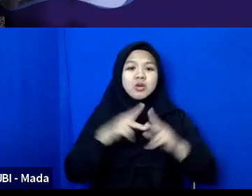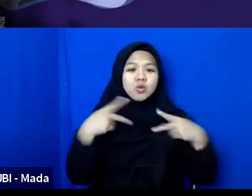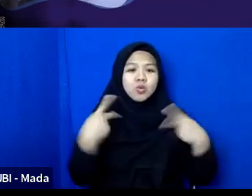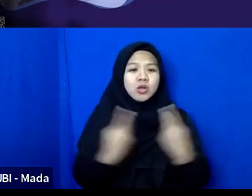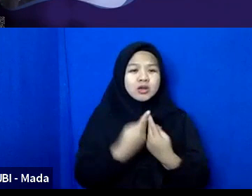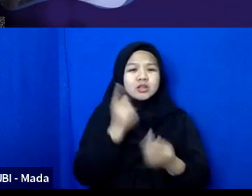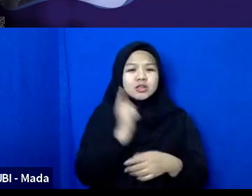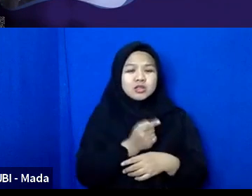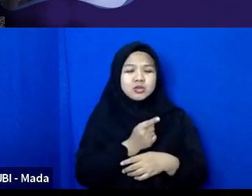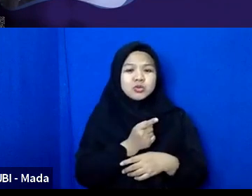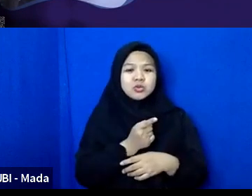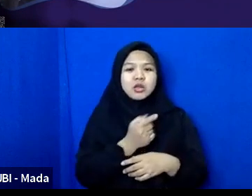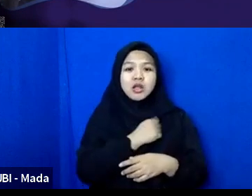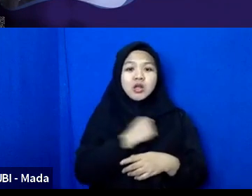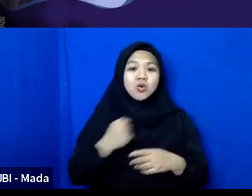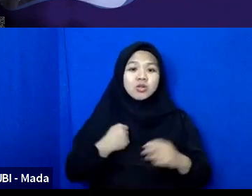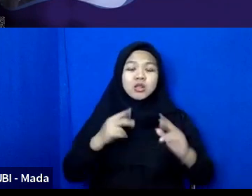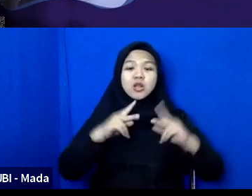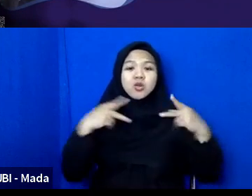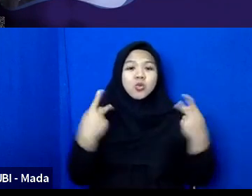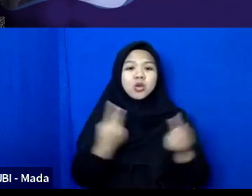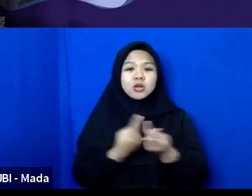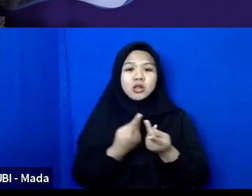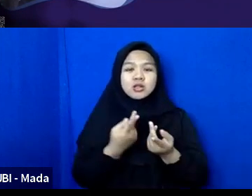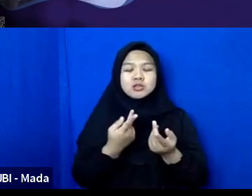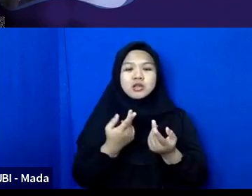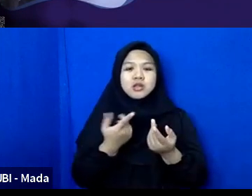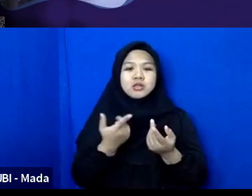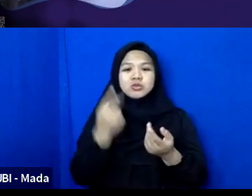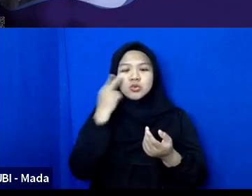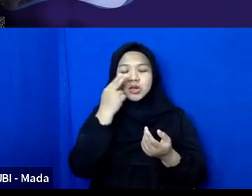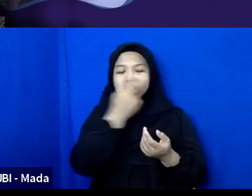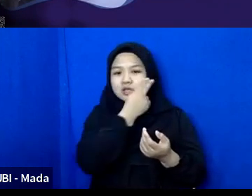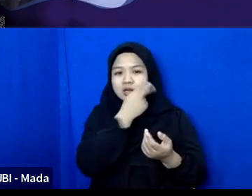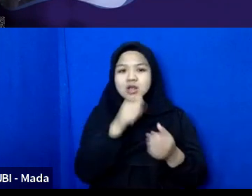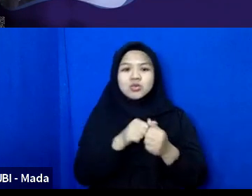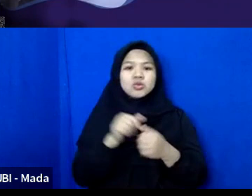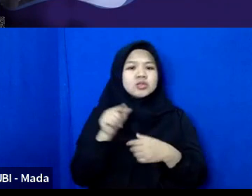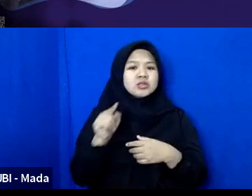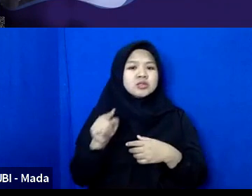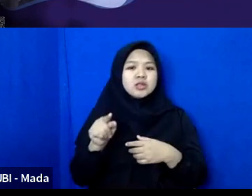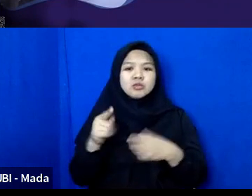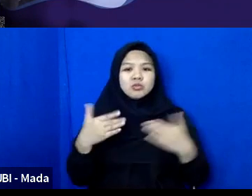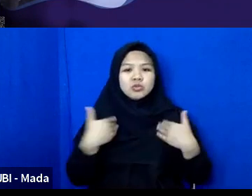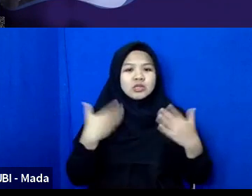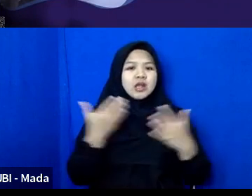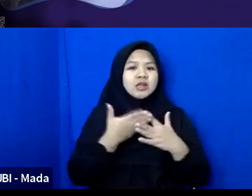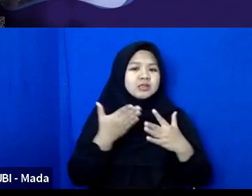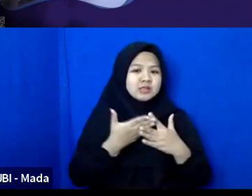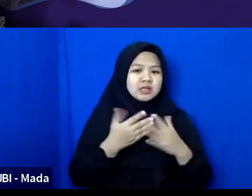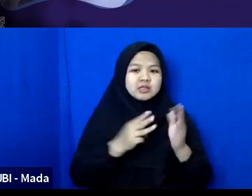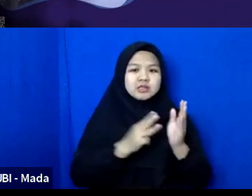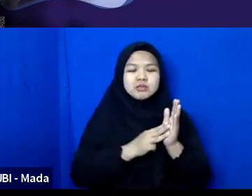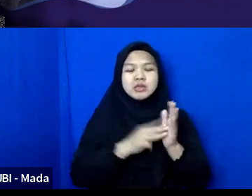tertentu yang anggota keluarganya misalnya melangkah sini tunanetra dan dia atau namanya punya akses Katakana